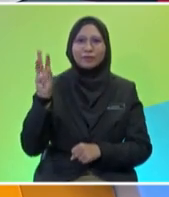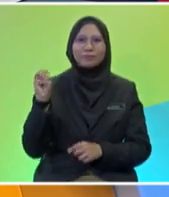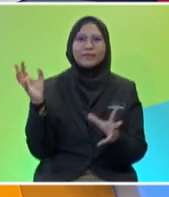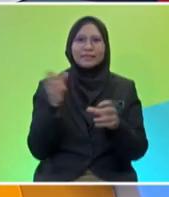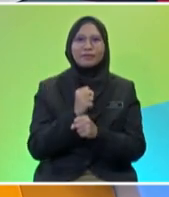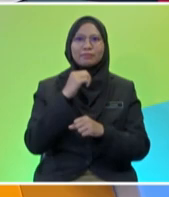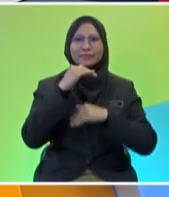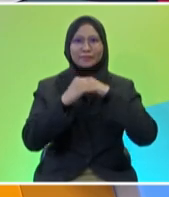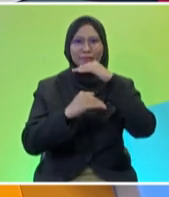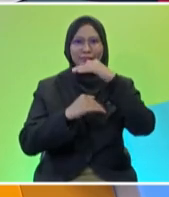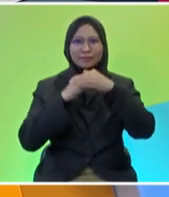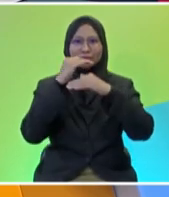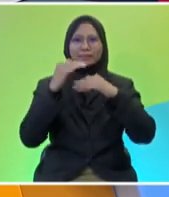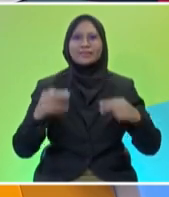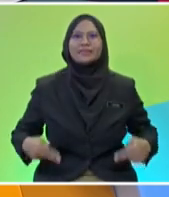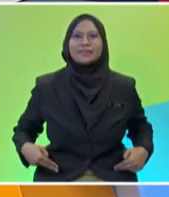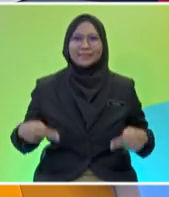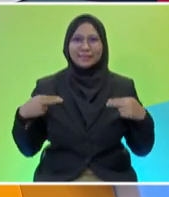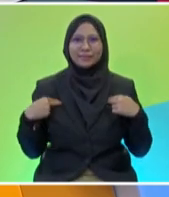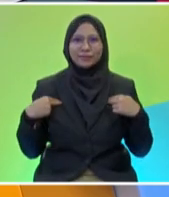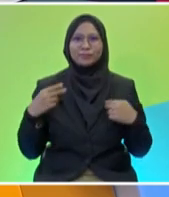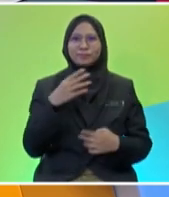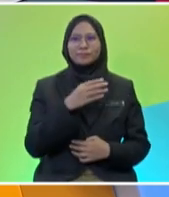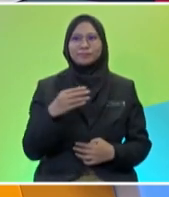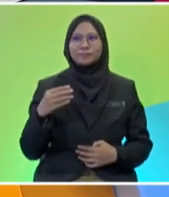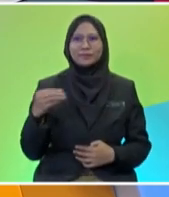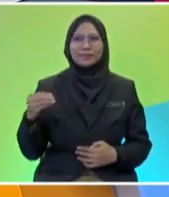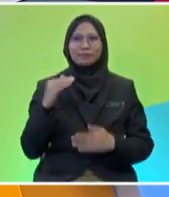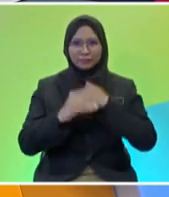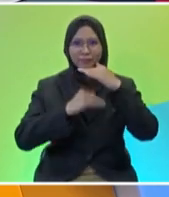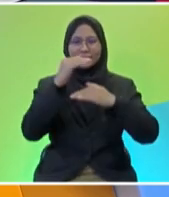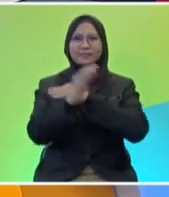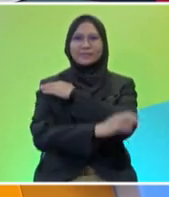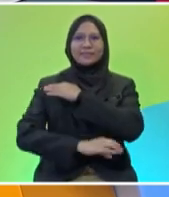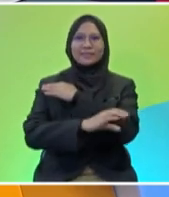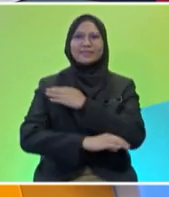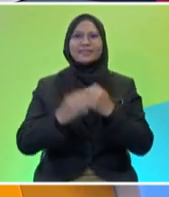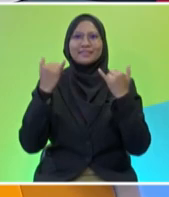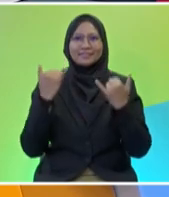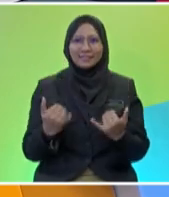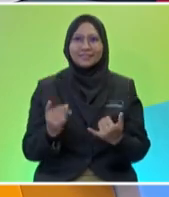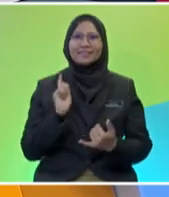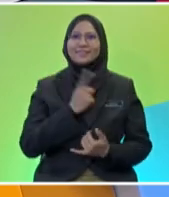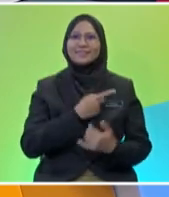kepentingan peringatan awam dan banyak lagi dan untuk itu kita ada bersama